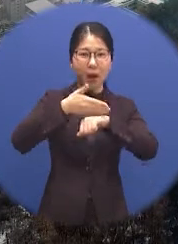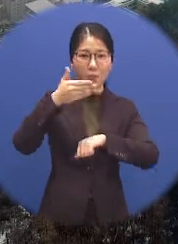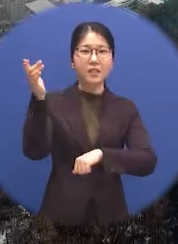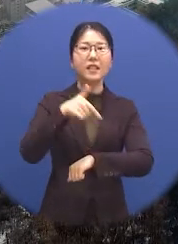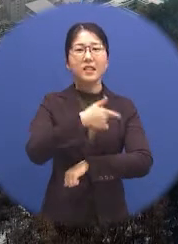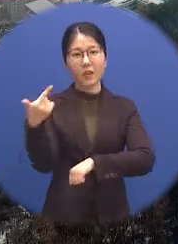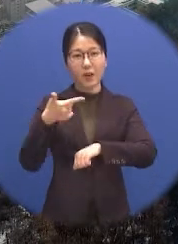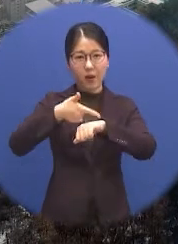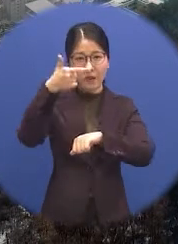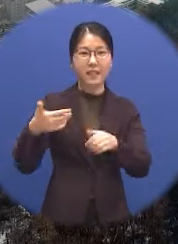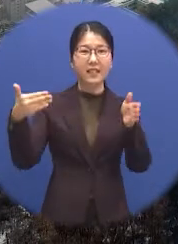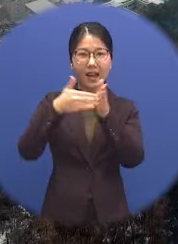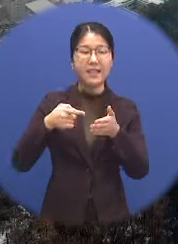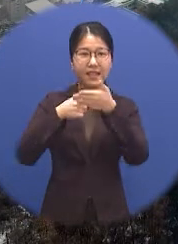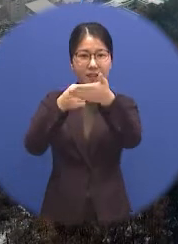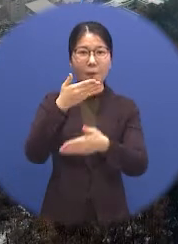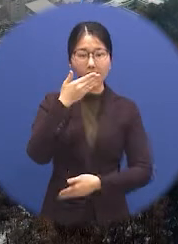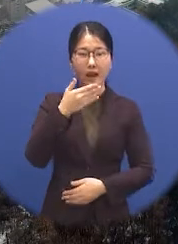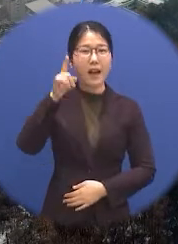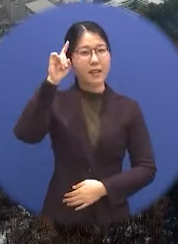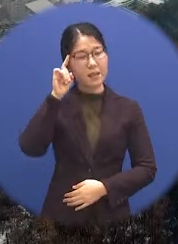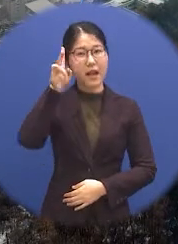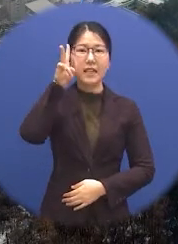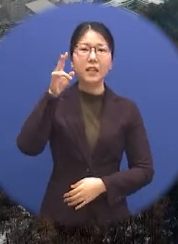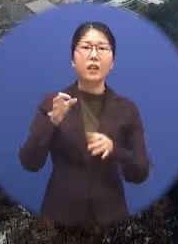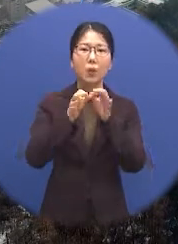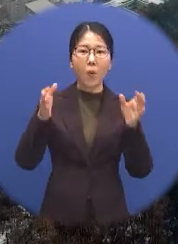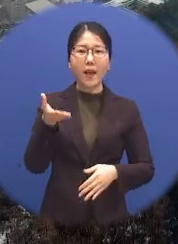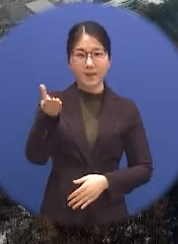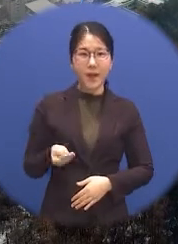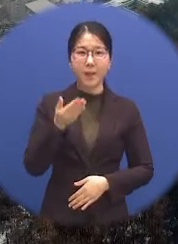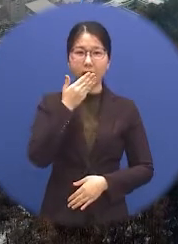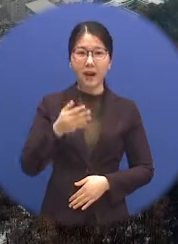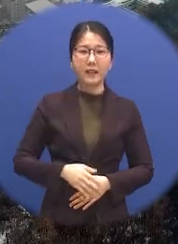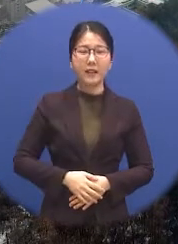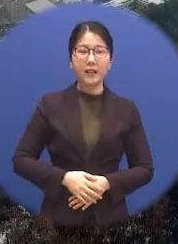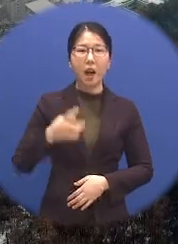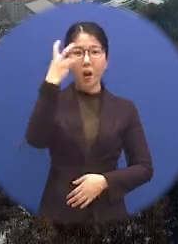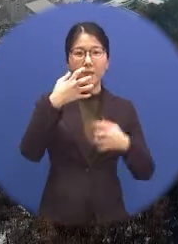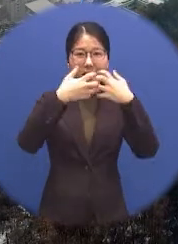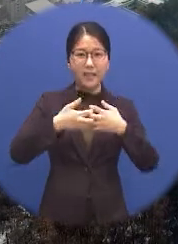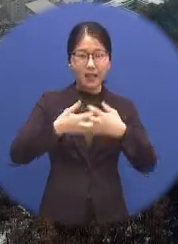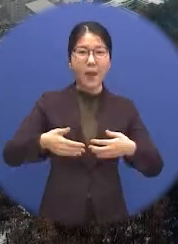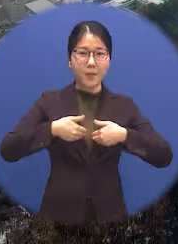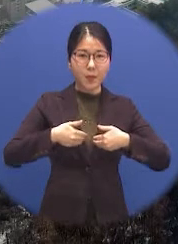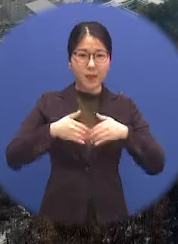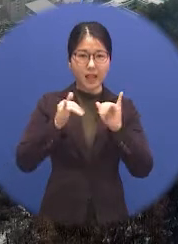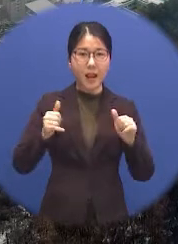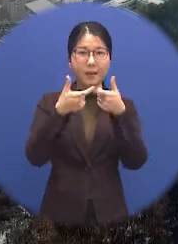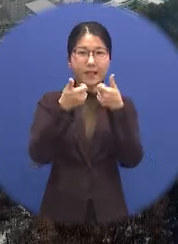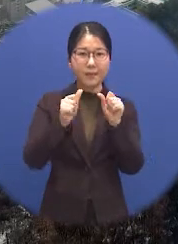9시부터 오후 6시까지 신청이 가능하고 1박 2일 동안 대여할 수 있는데요. 라돈 측정기